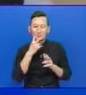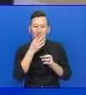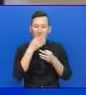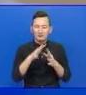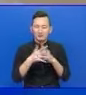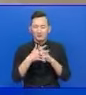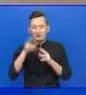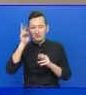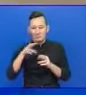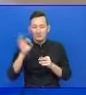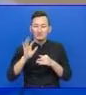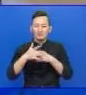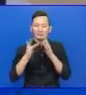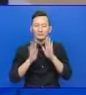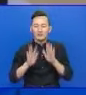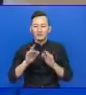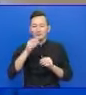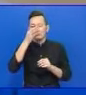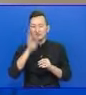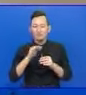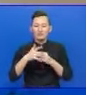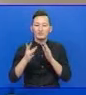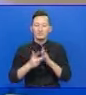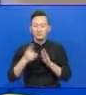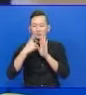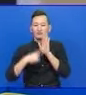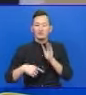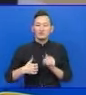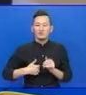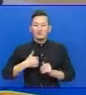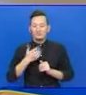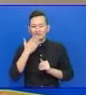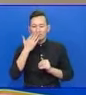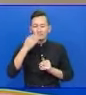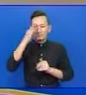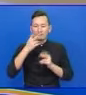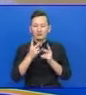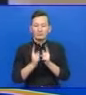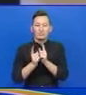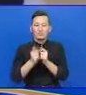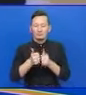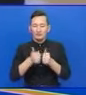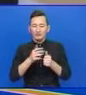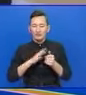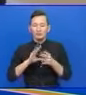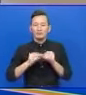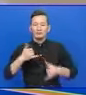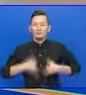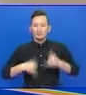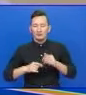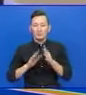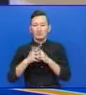қаға бермейтін кішкене өзіне қатты сенімділеу жігіт болады, сол әкесімен бәстесіп қалып ауылда мұғалім болуға бет